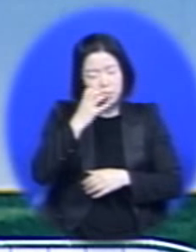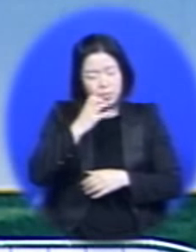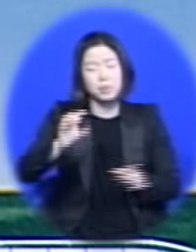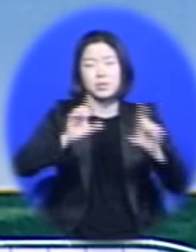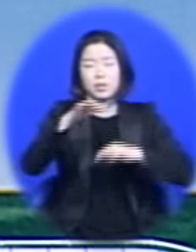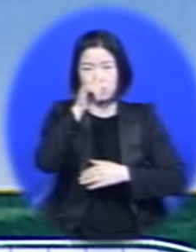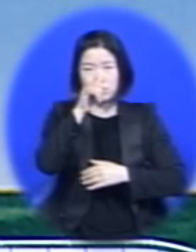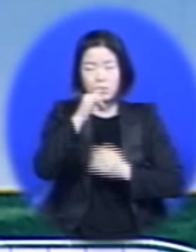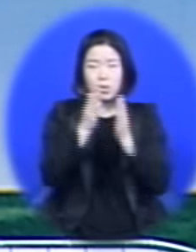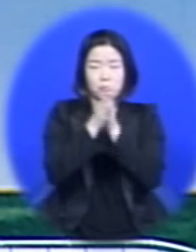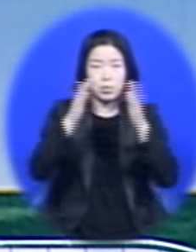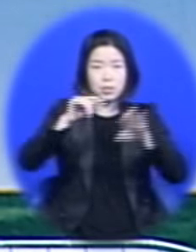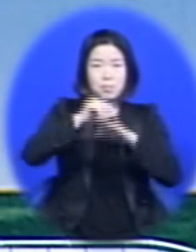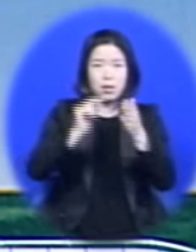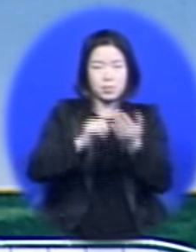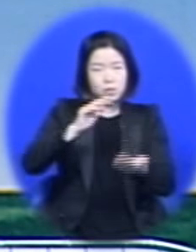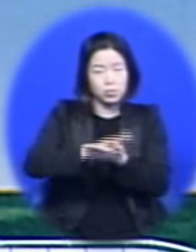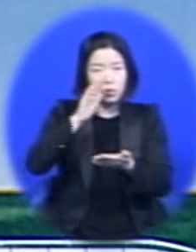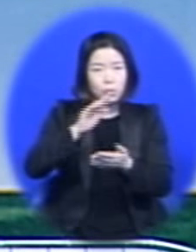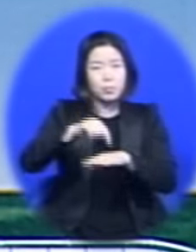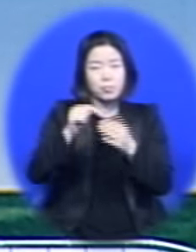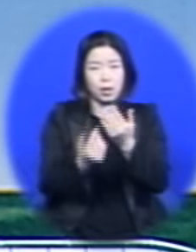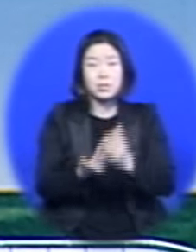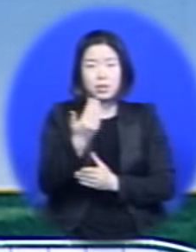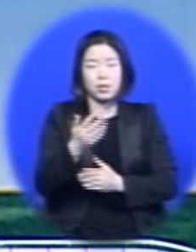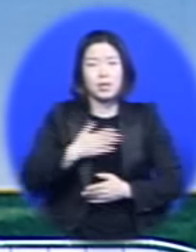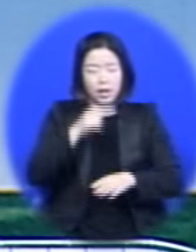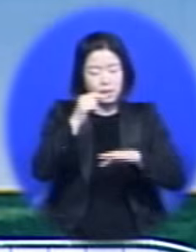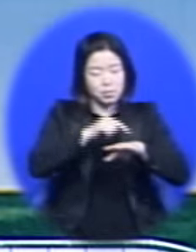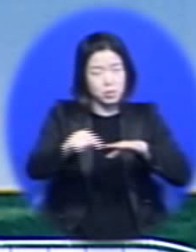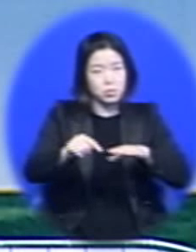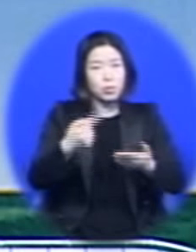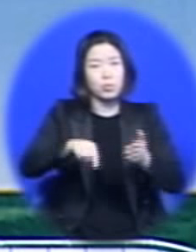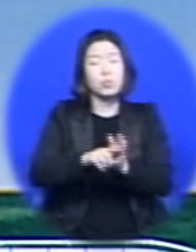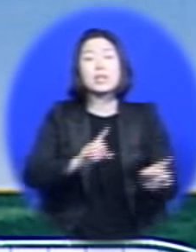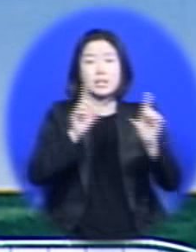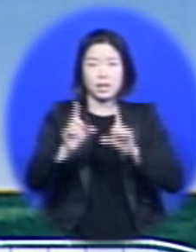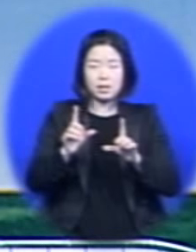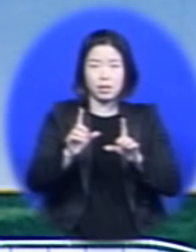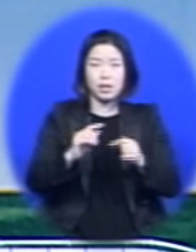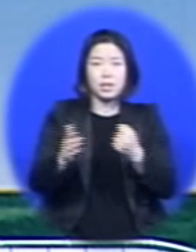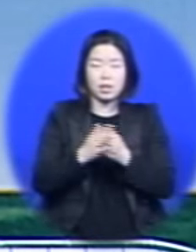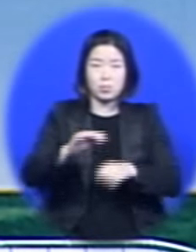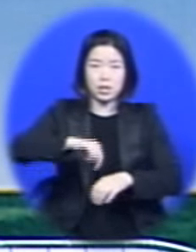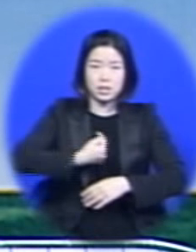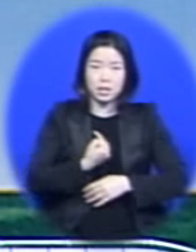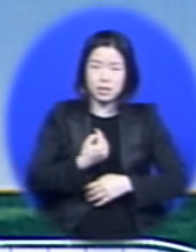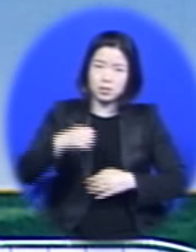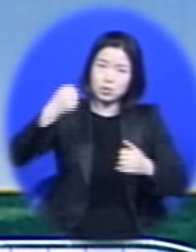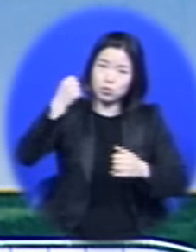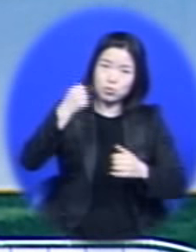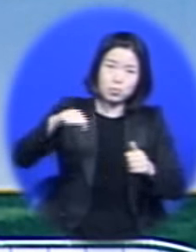마음에 뜨거운 마음이 일어났어. 내가 내 민족을 위해서 살리라. 그리고는 그는 주목으로 자기